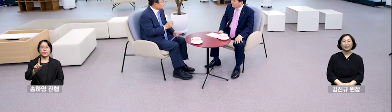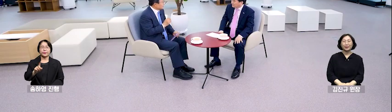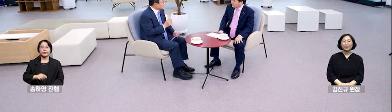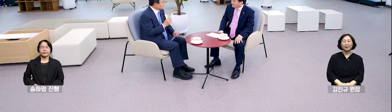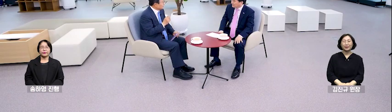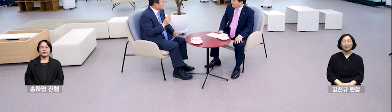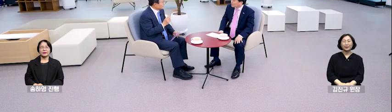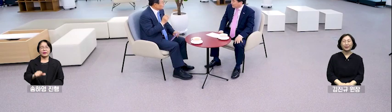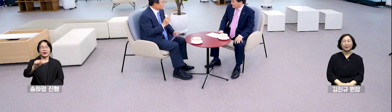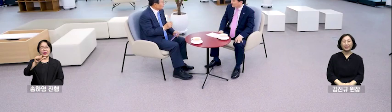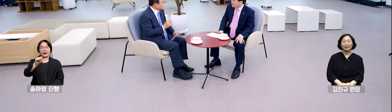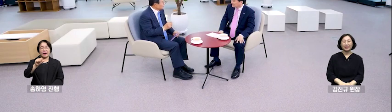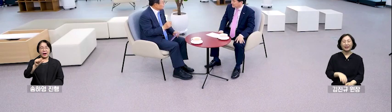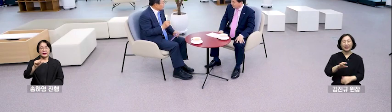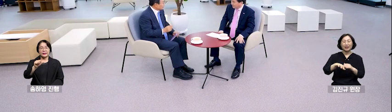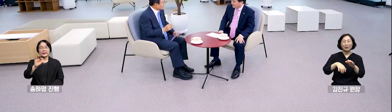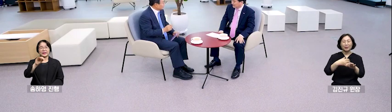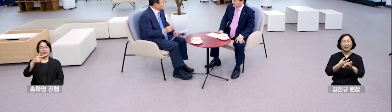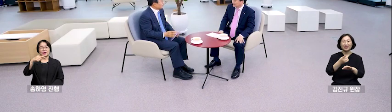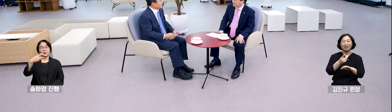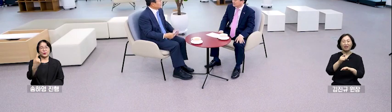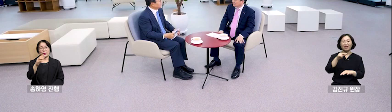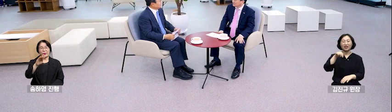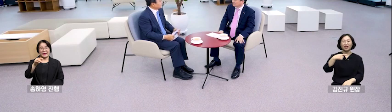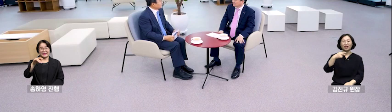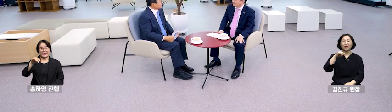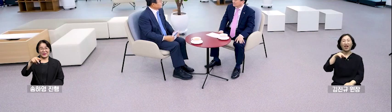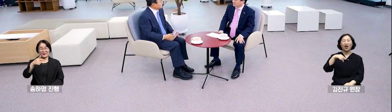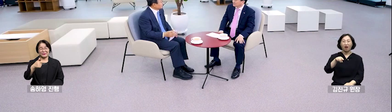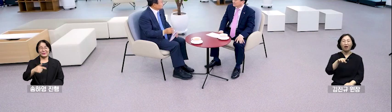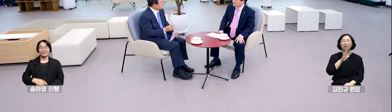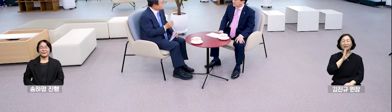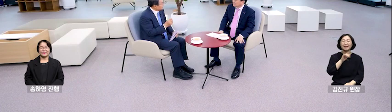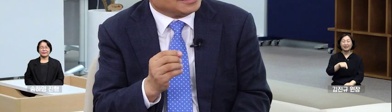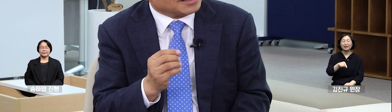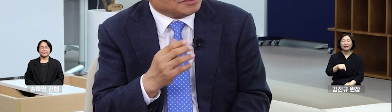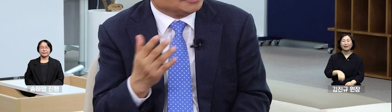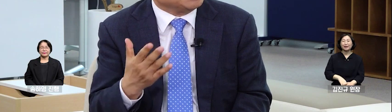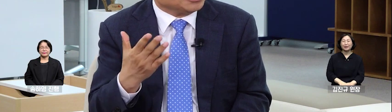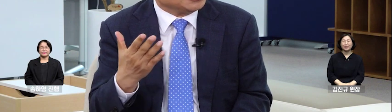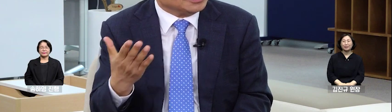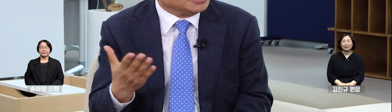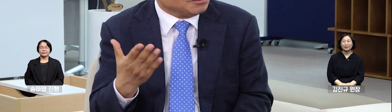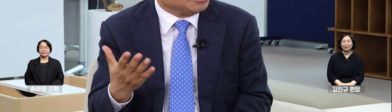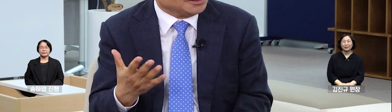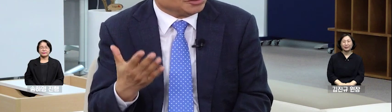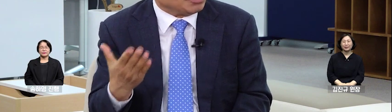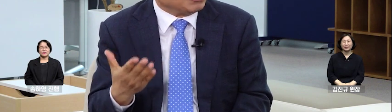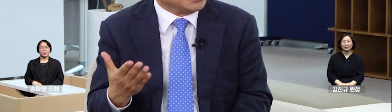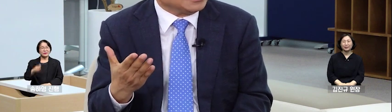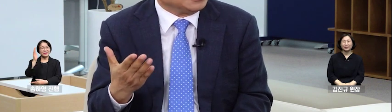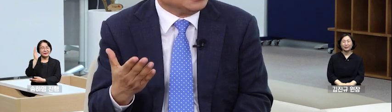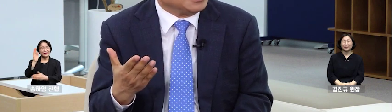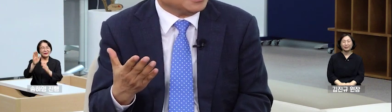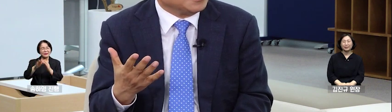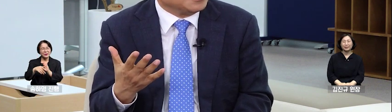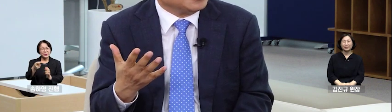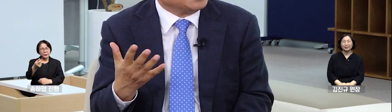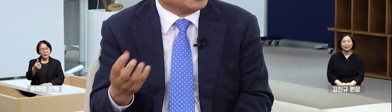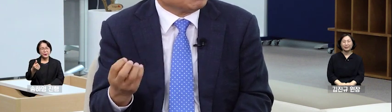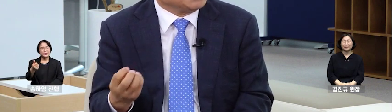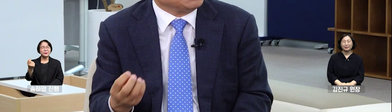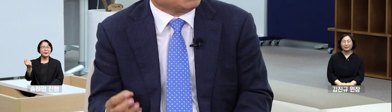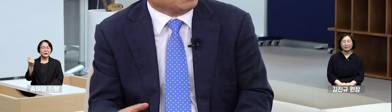ict 2 이노베이션 스퀘어 어 그래서 이제 아까 말씀 인사 보수 밥줘 해야 하는데